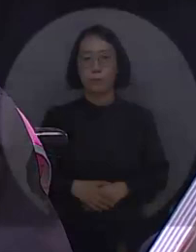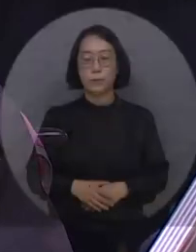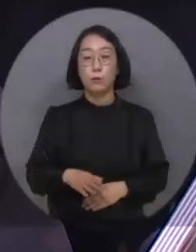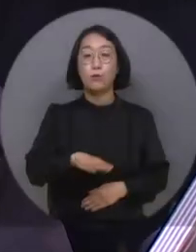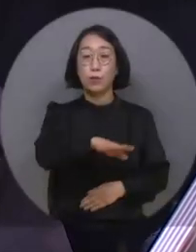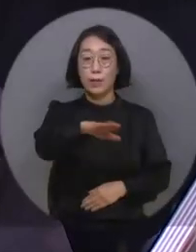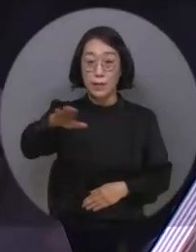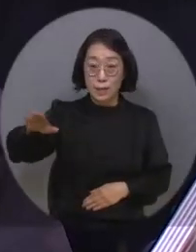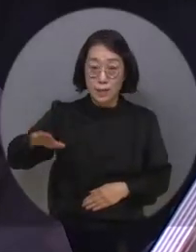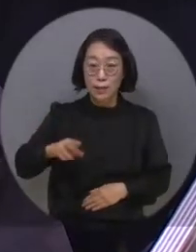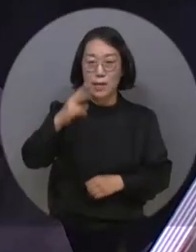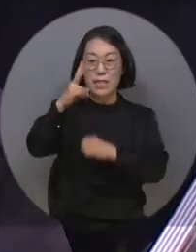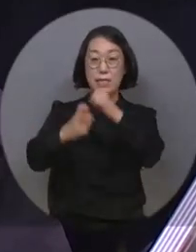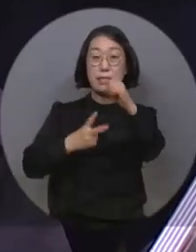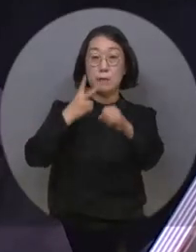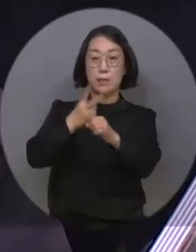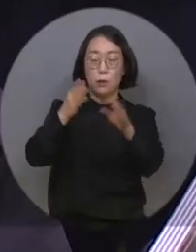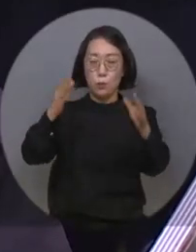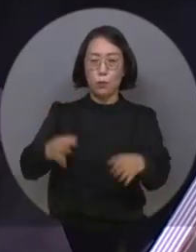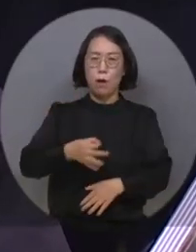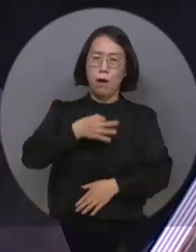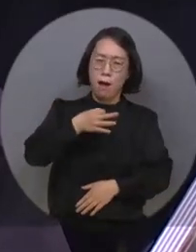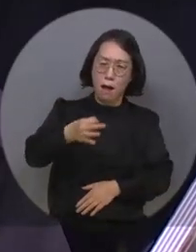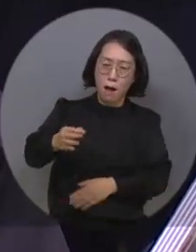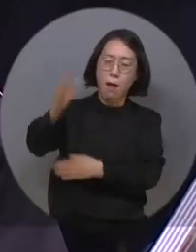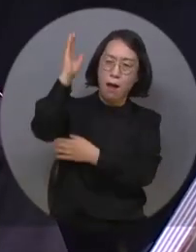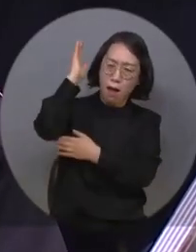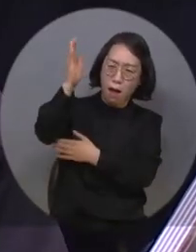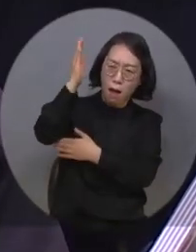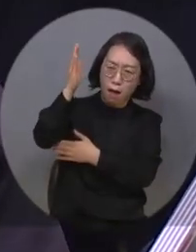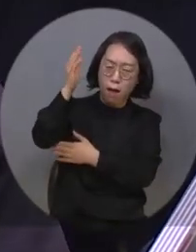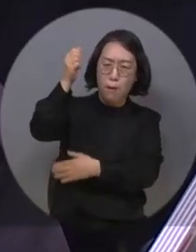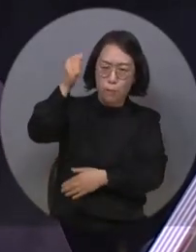저희는 22년을 외쳤고 그리고